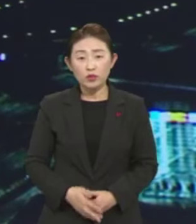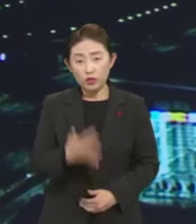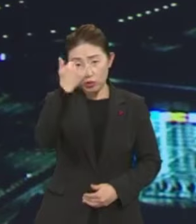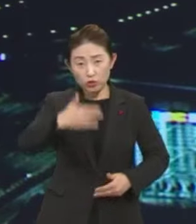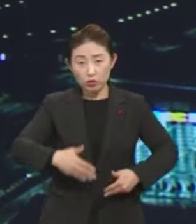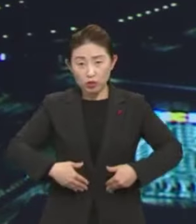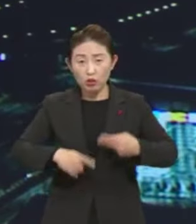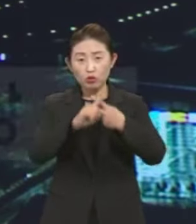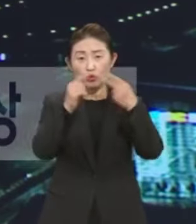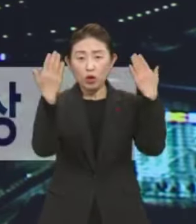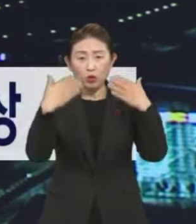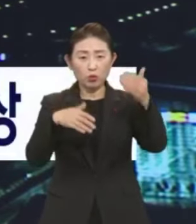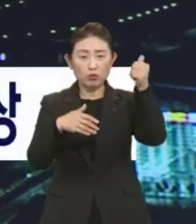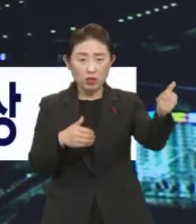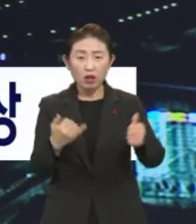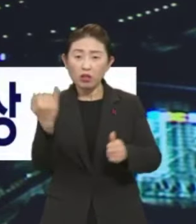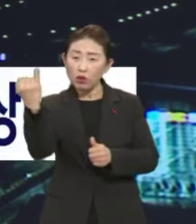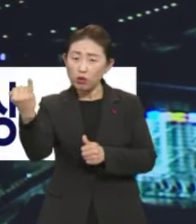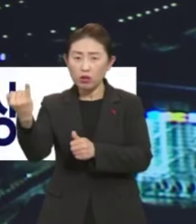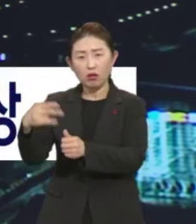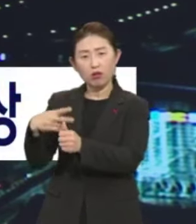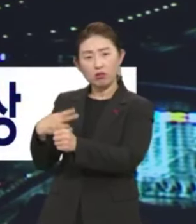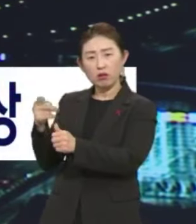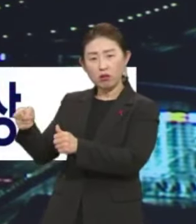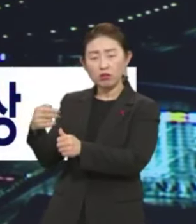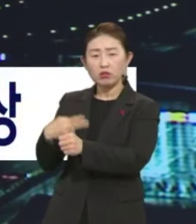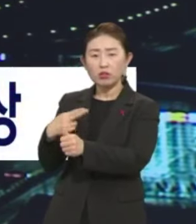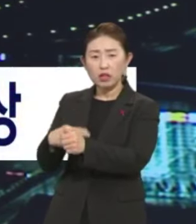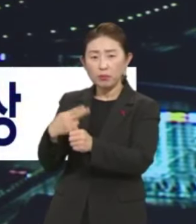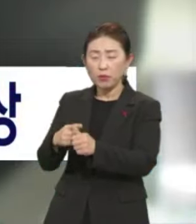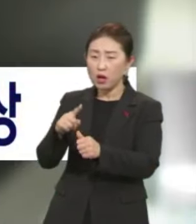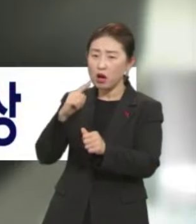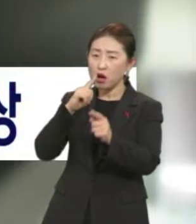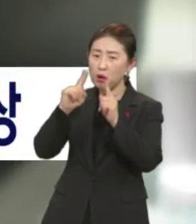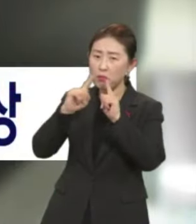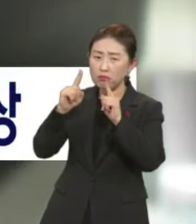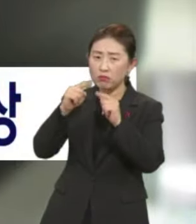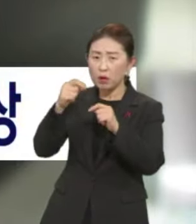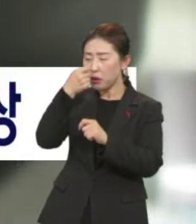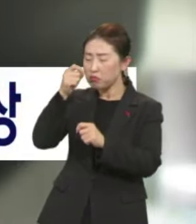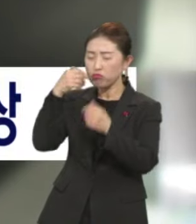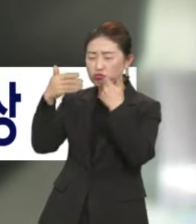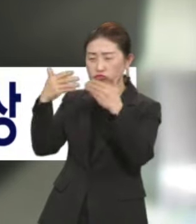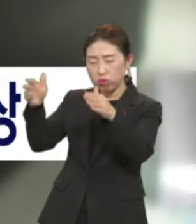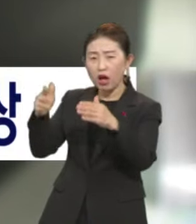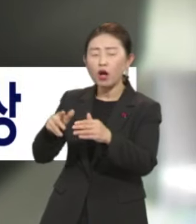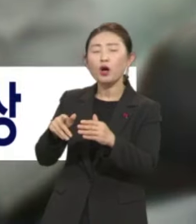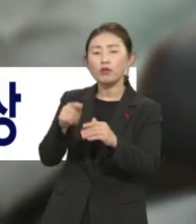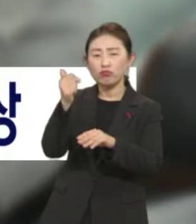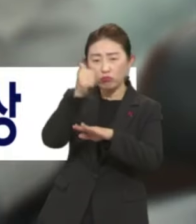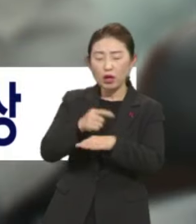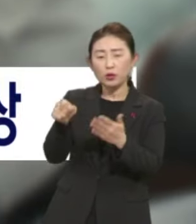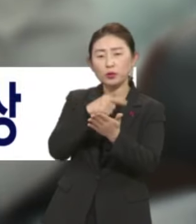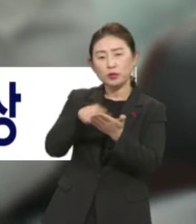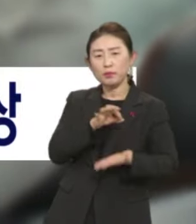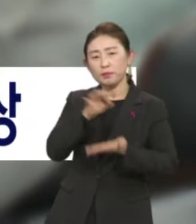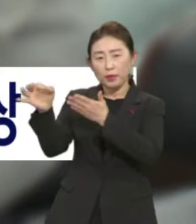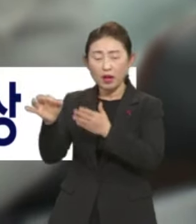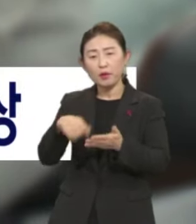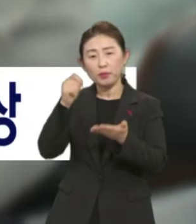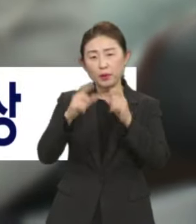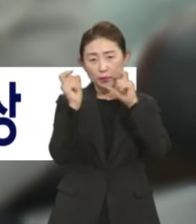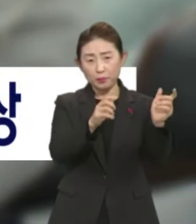충남의 한 중학교 교장이 여성 교사에게 공개적으로 모욕성 발언을 해 손해 배상을 하게 됐습니다 대전지법 서산지원